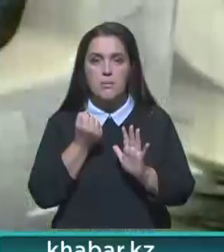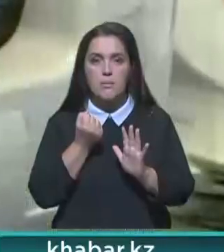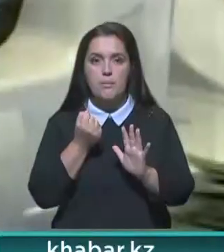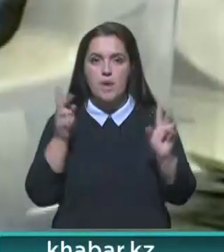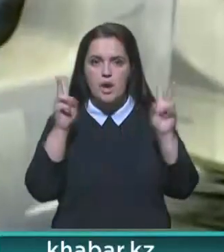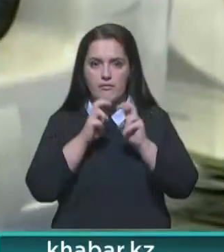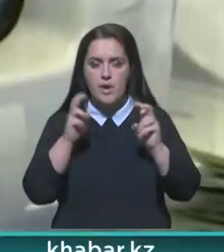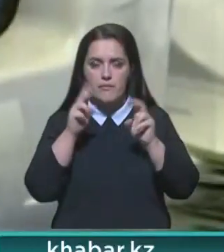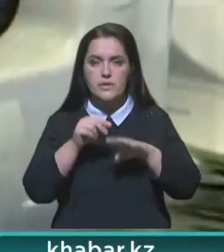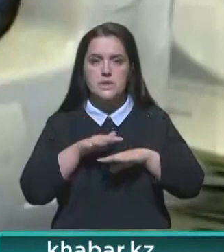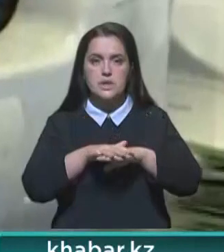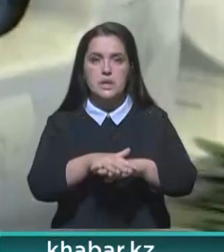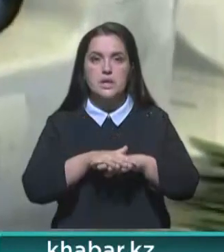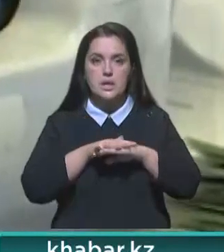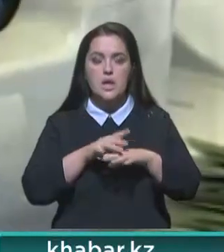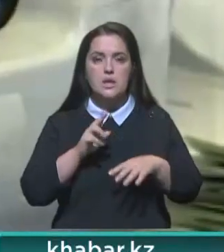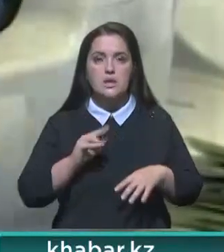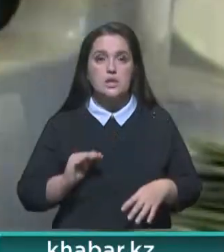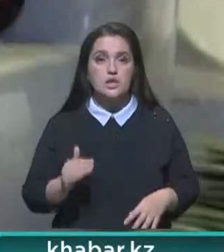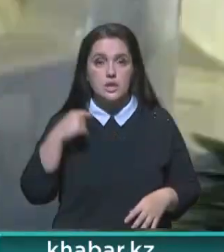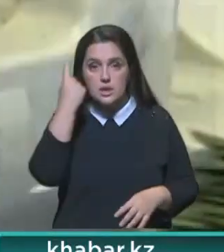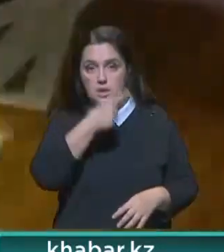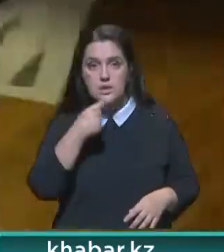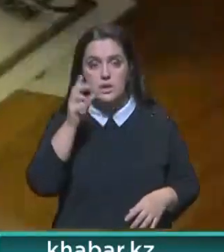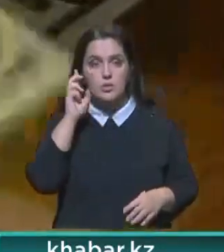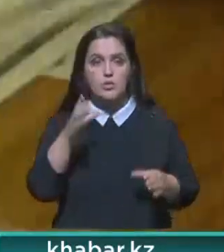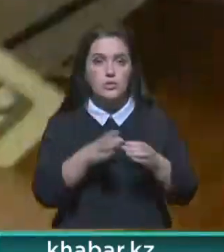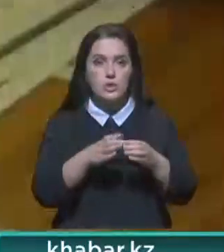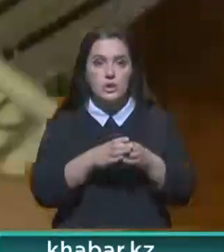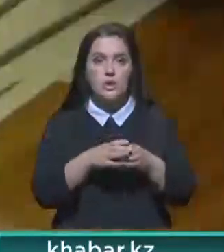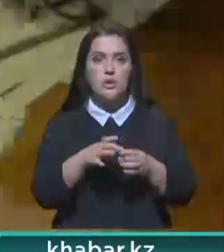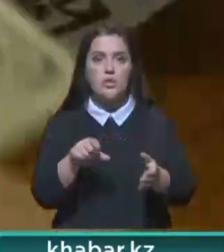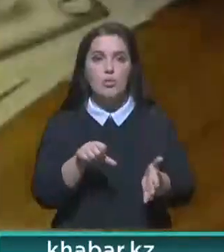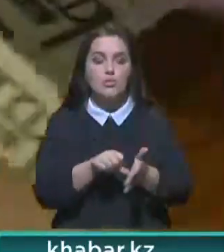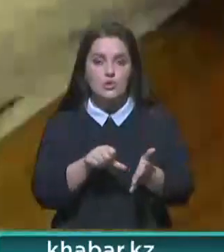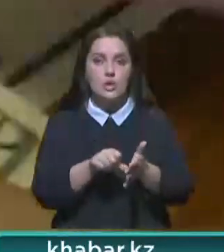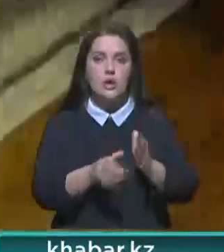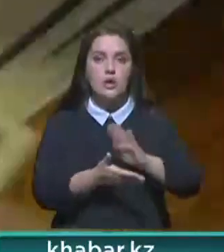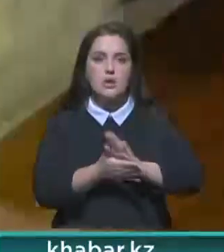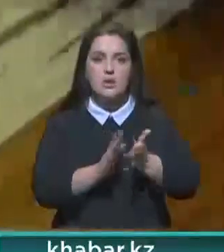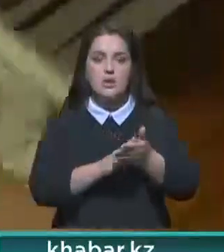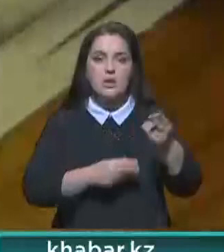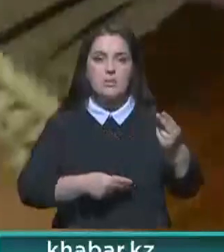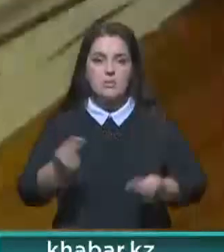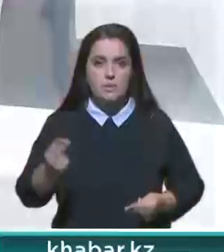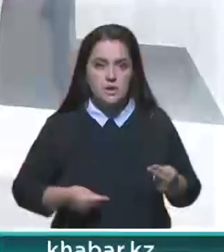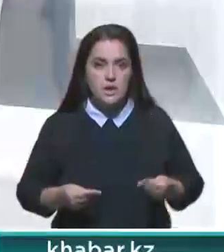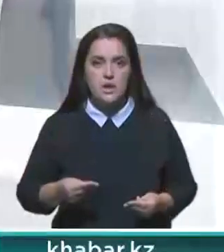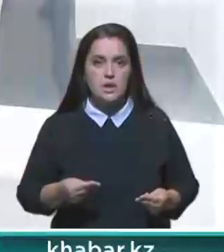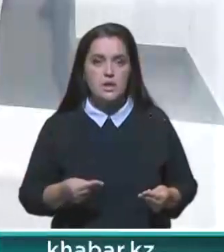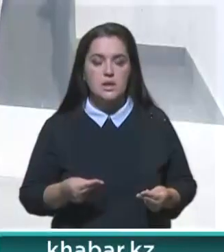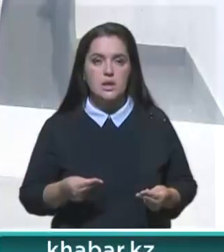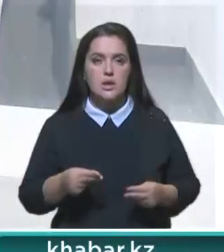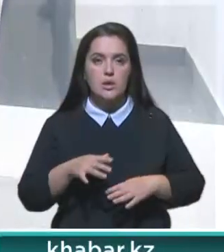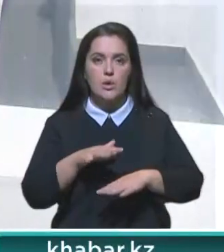будет проверять все сомнительные движения денег как со стороны частных лиц, так и госорганов, которые принимали участие при заключении сделок,